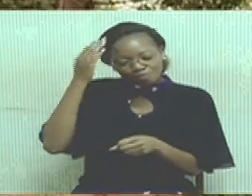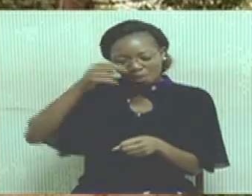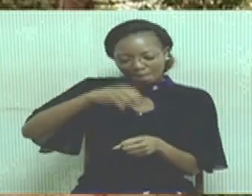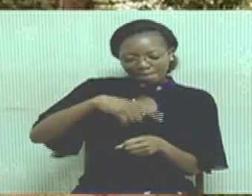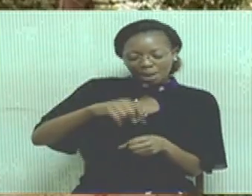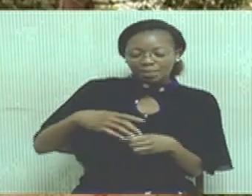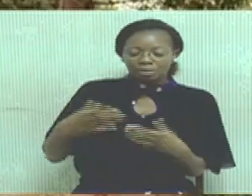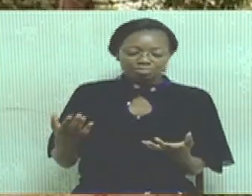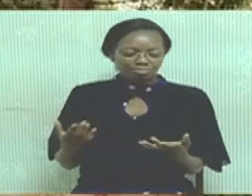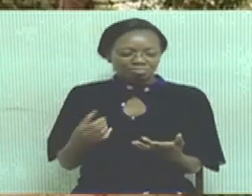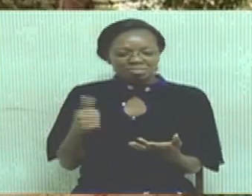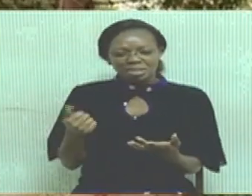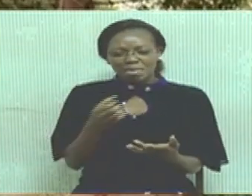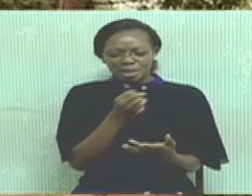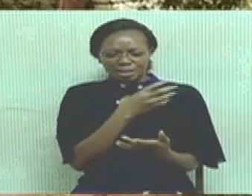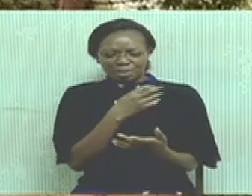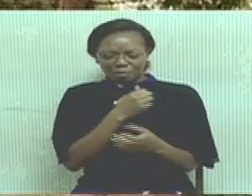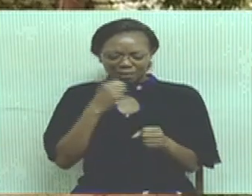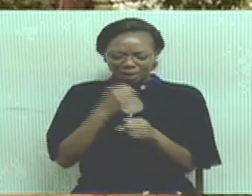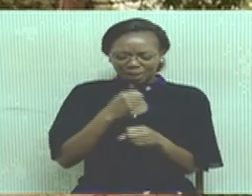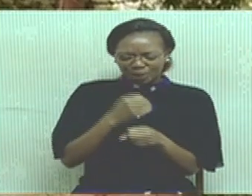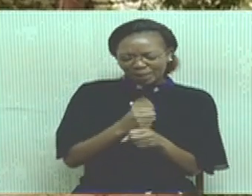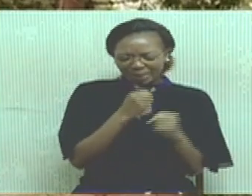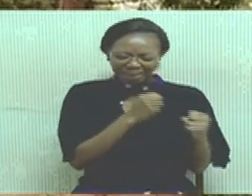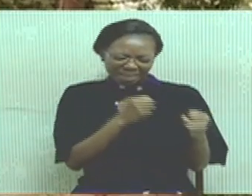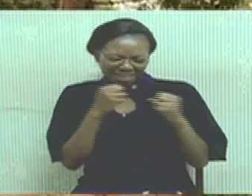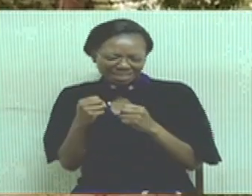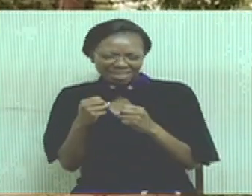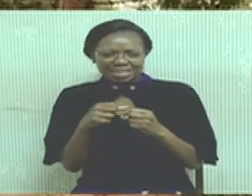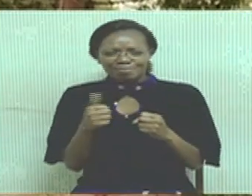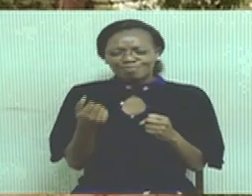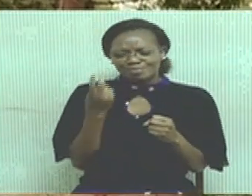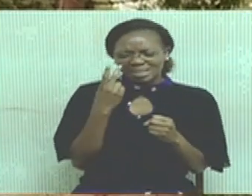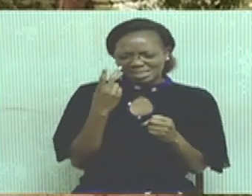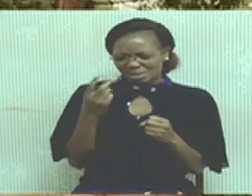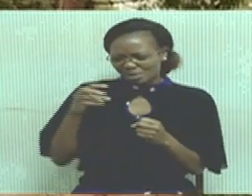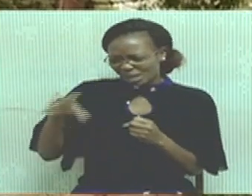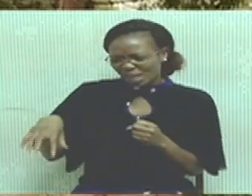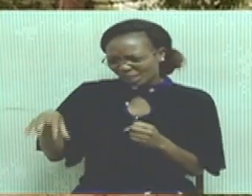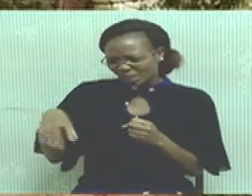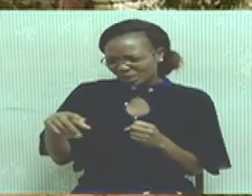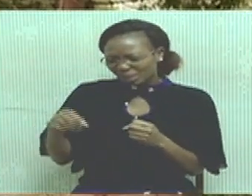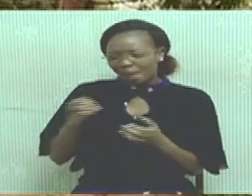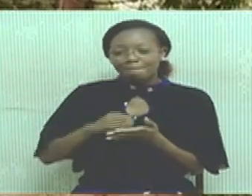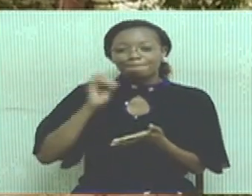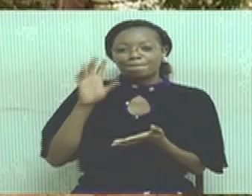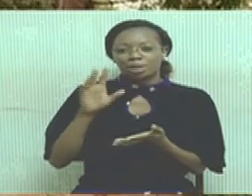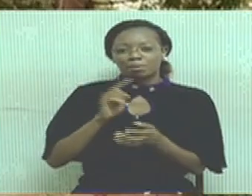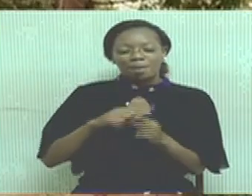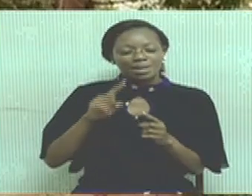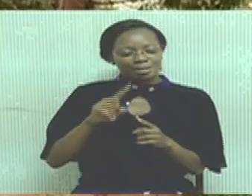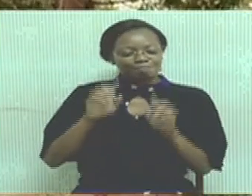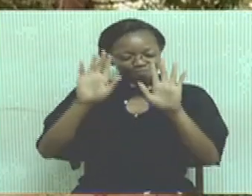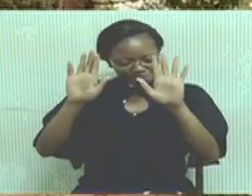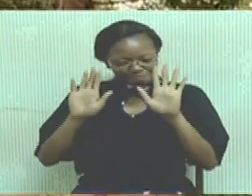wa strawberries. Wengi huogopa kulipanda ati lina kazi nyingi, na wengine huogopa kulinua pale sokoni eti lina bei ya juu. Lakini